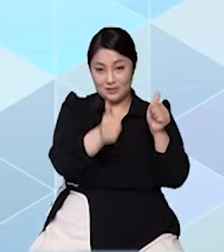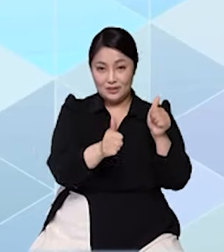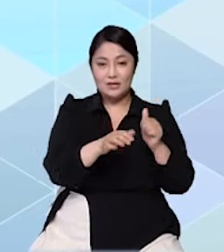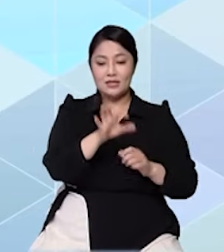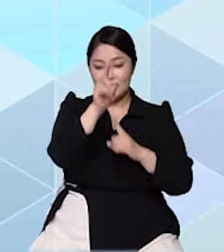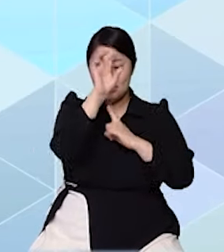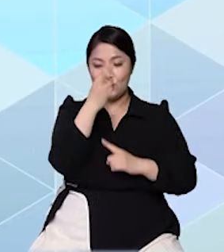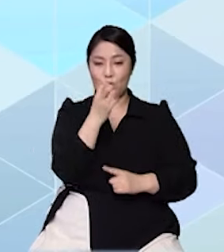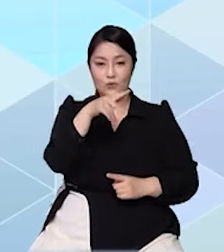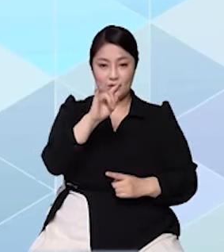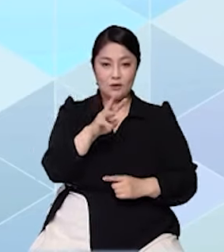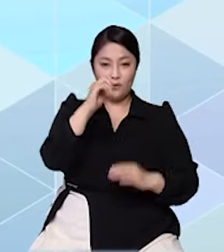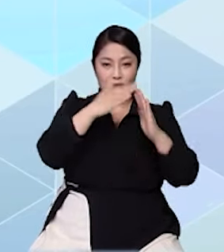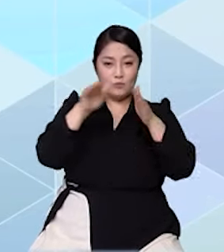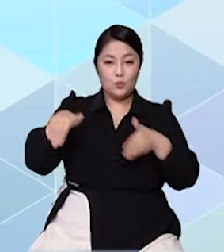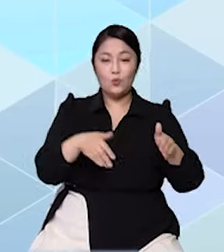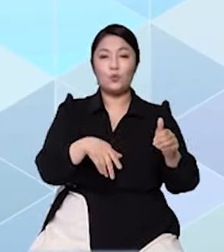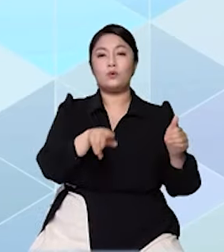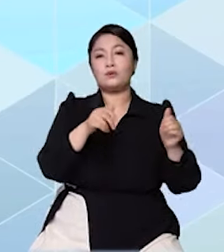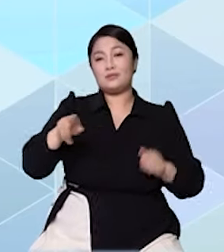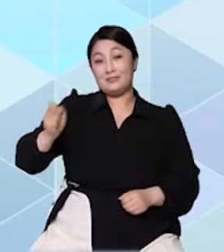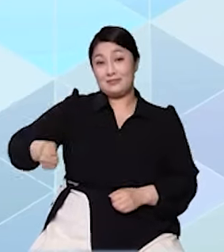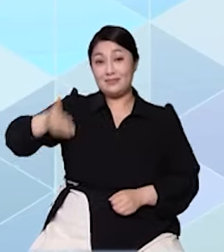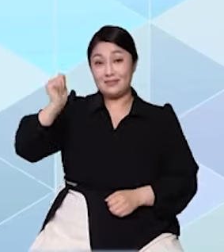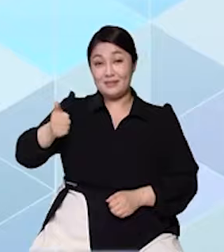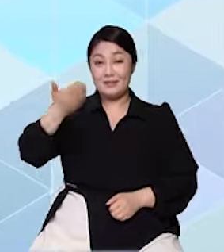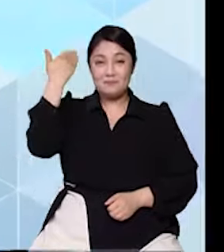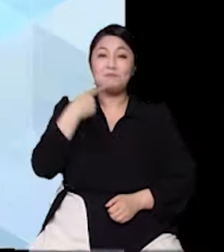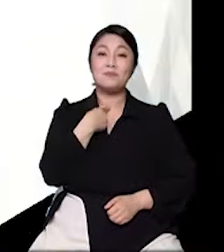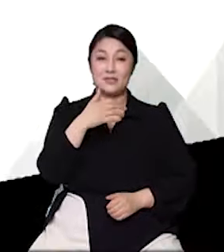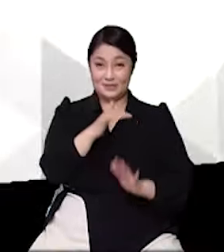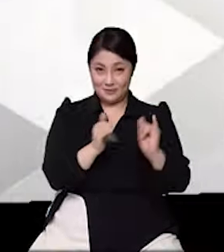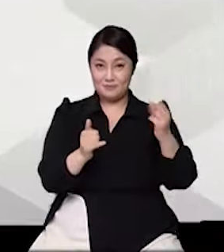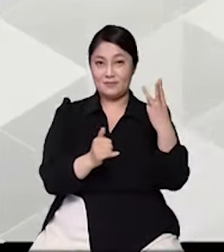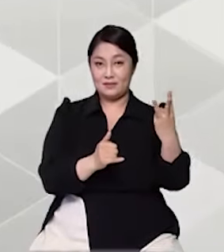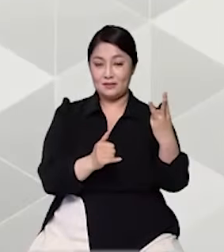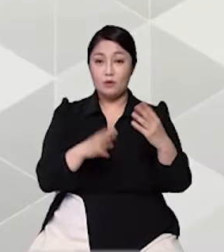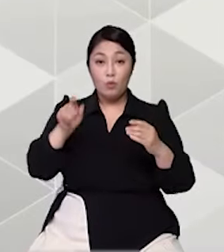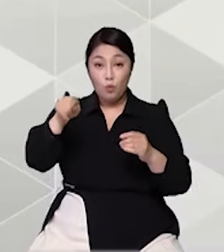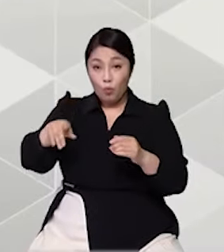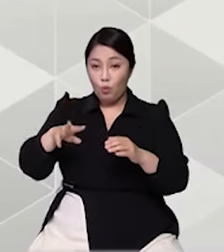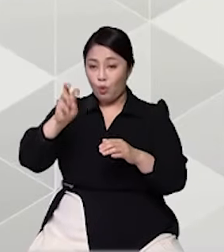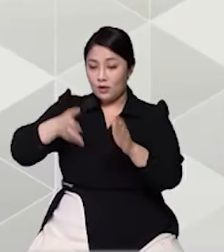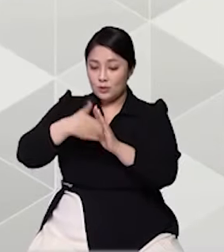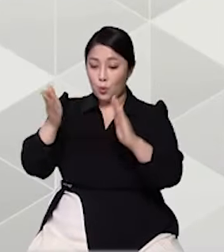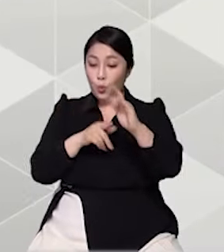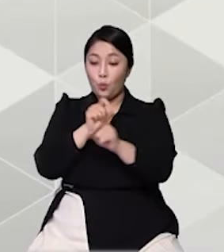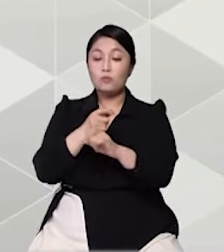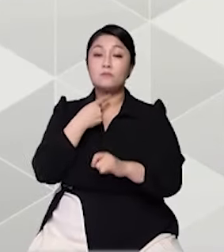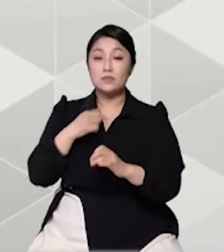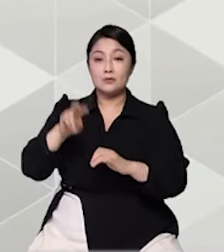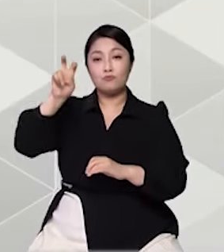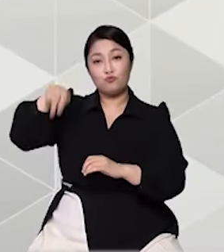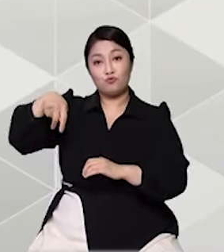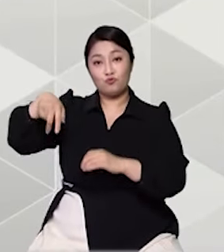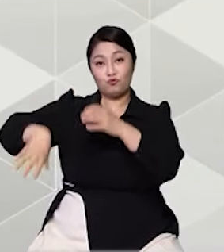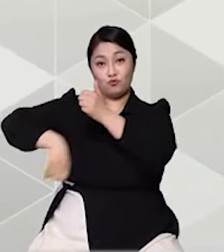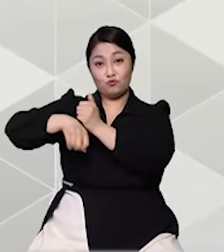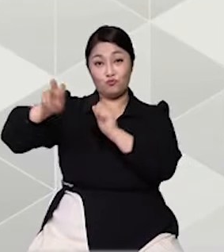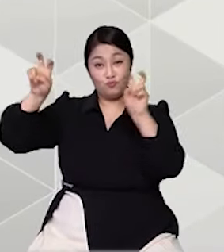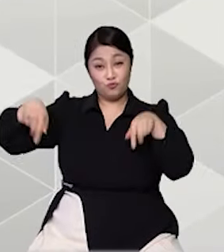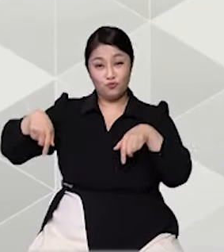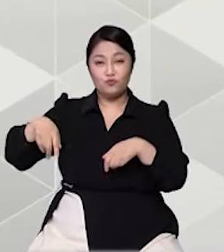이용재 전 전남도의회 의장 이 출사표를 던졌습니다 여기에 광양시 공무원 출신의 무소속 문선 용